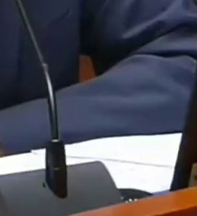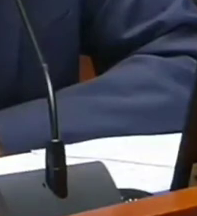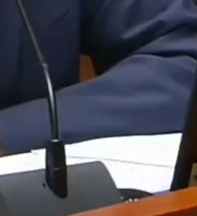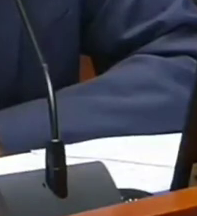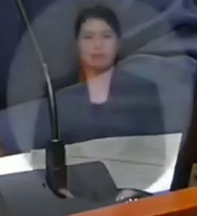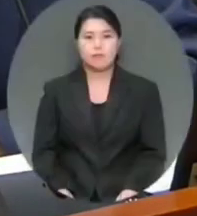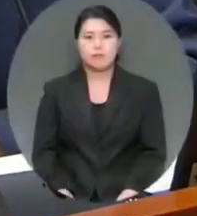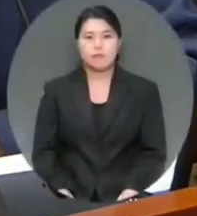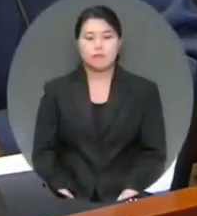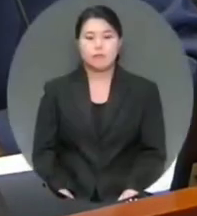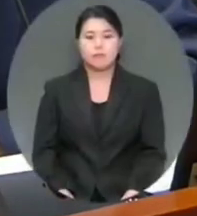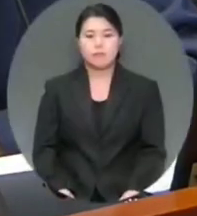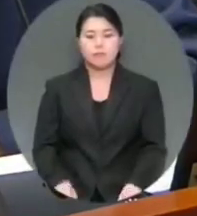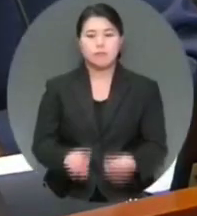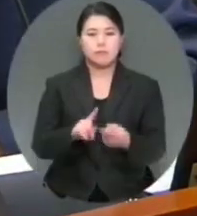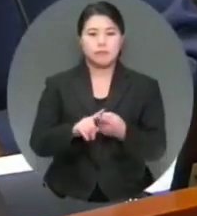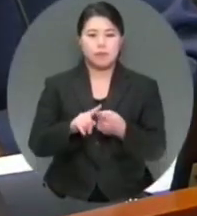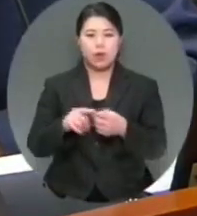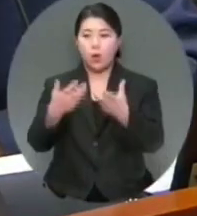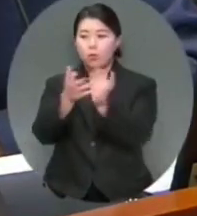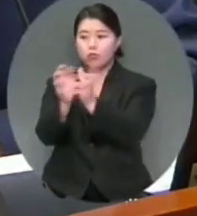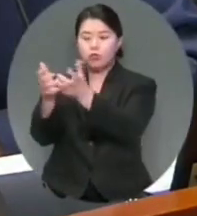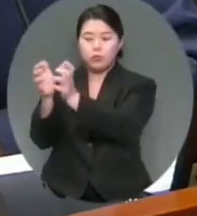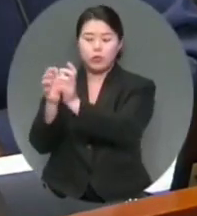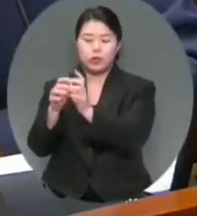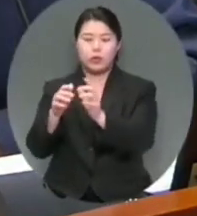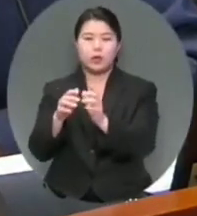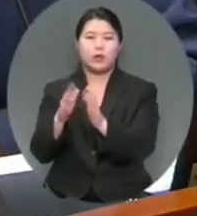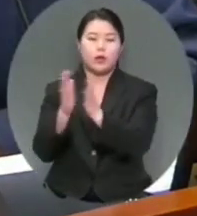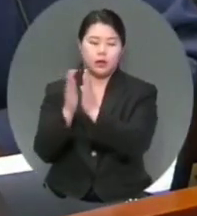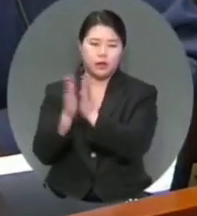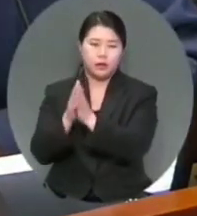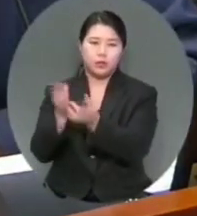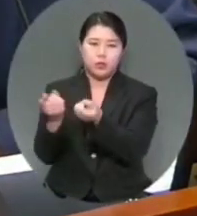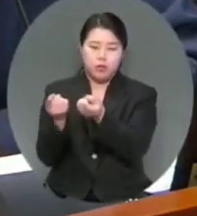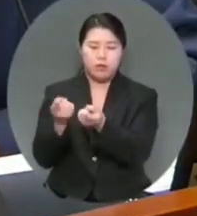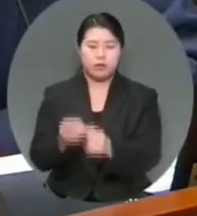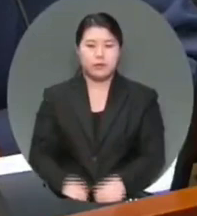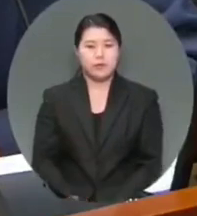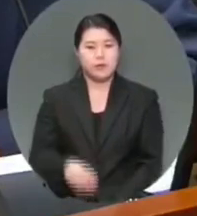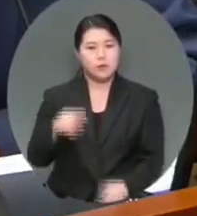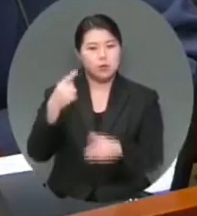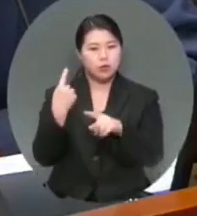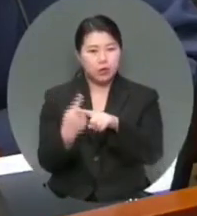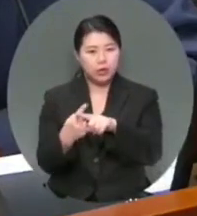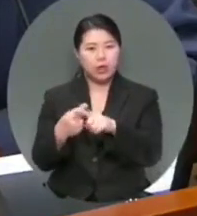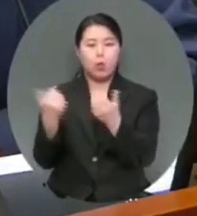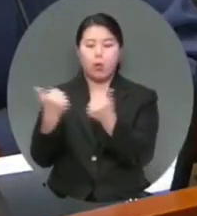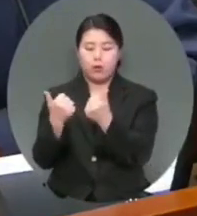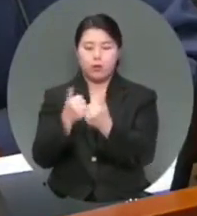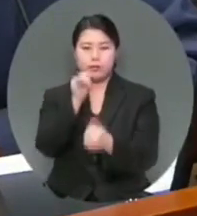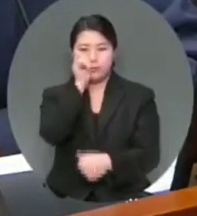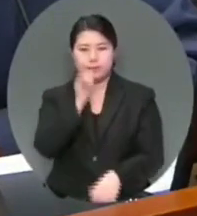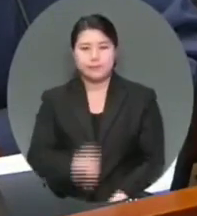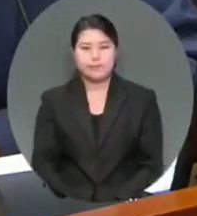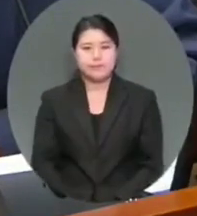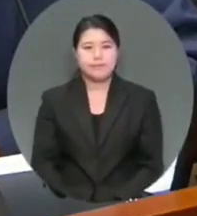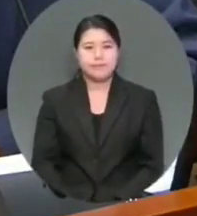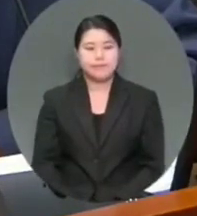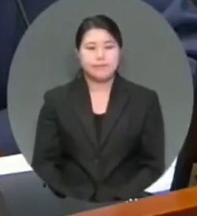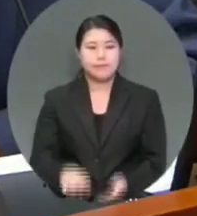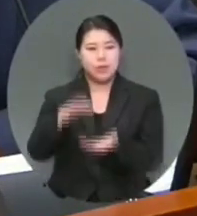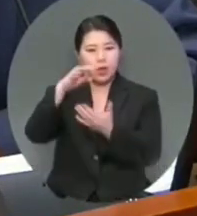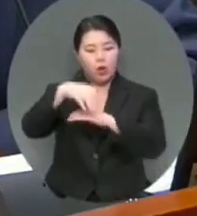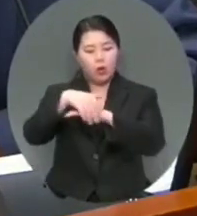기초 작업들을 각 부처 영역에서 하는 거죠. 그리고 거기에 중간에 재정 전략 회의를 한번 하게 됩니다. 재정 전략 회의를